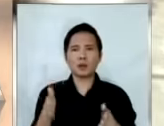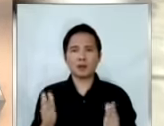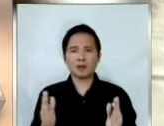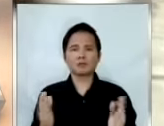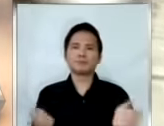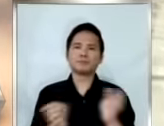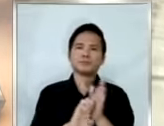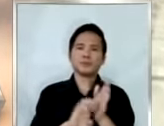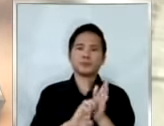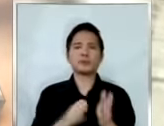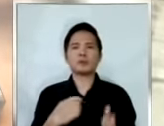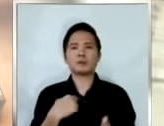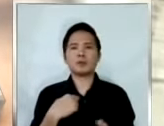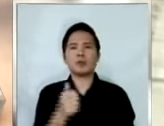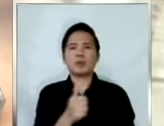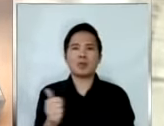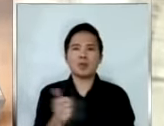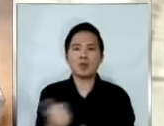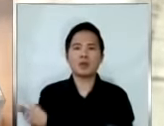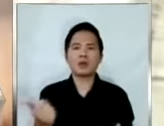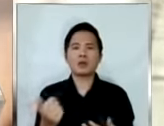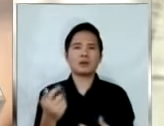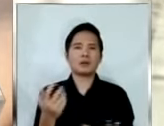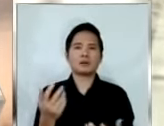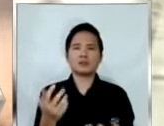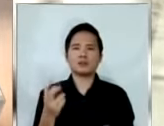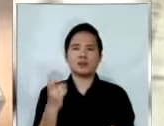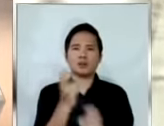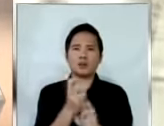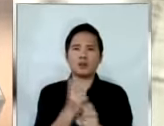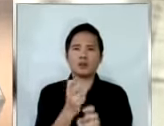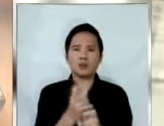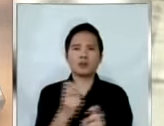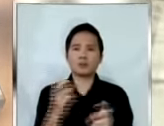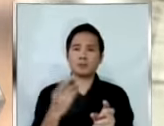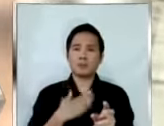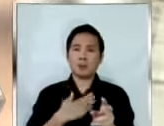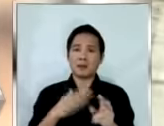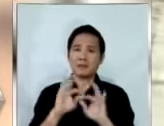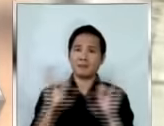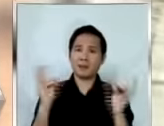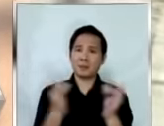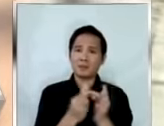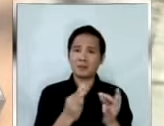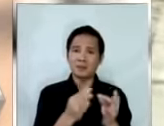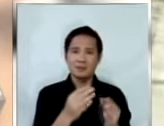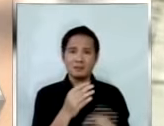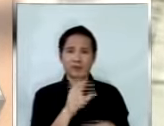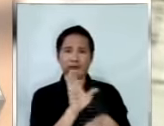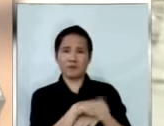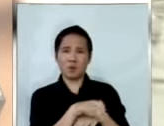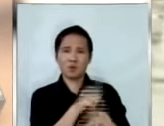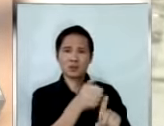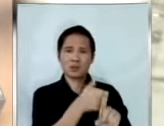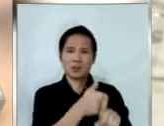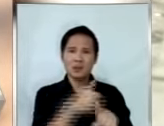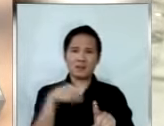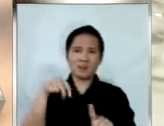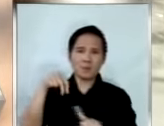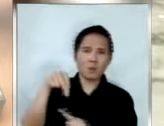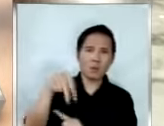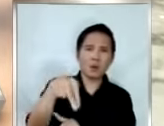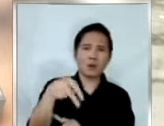mahirapan ho yung mga kapamilya namin na maglakad or mag-commute kasi wala pa naman